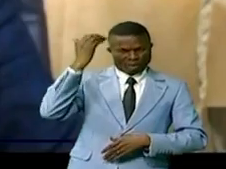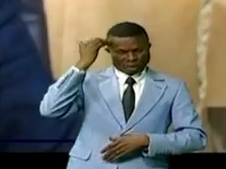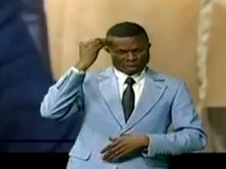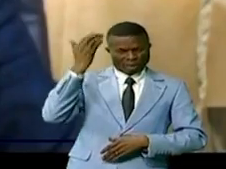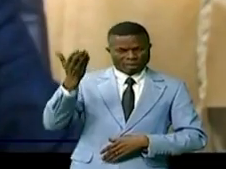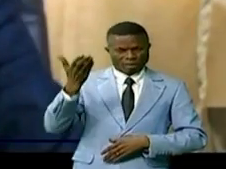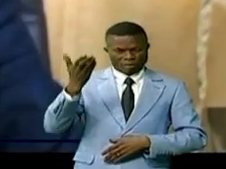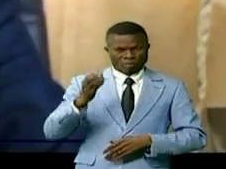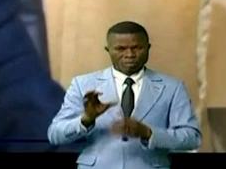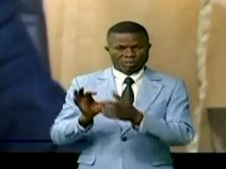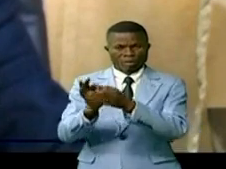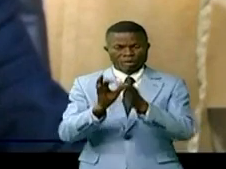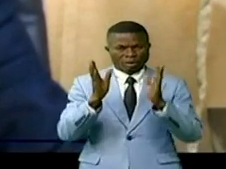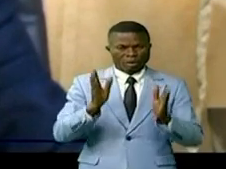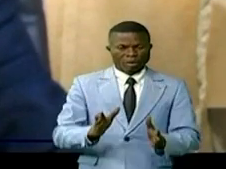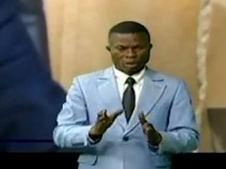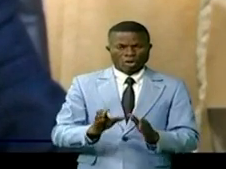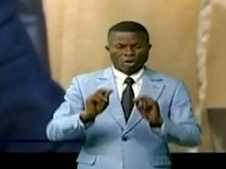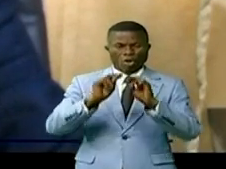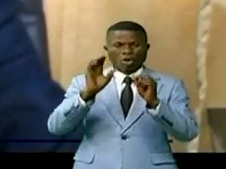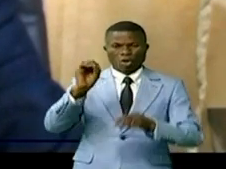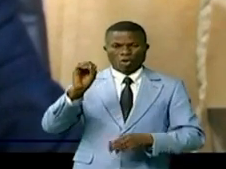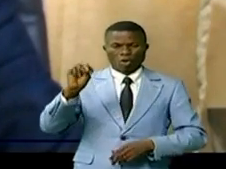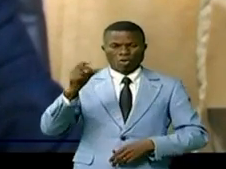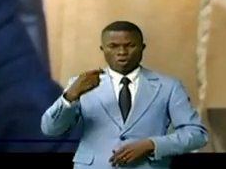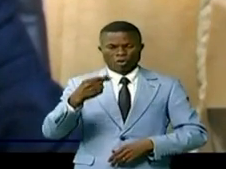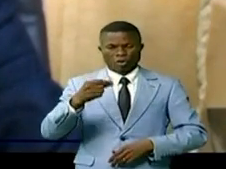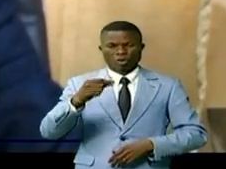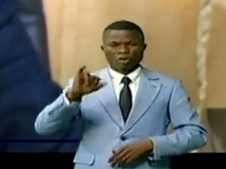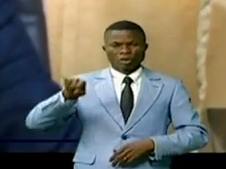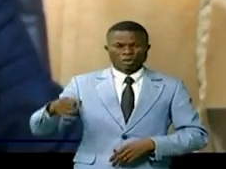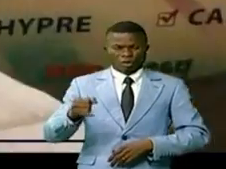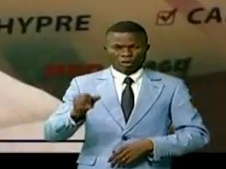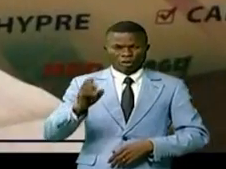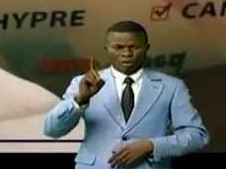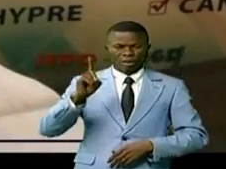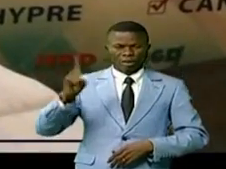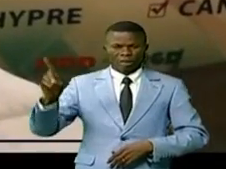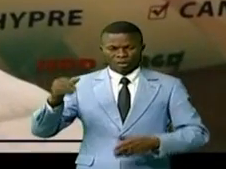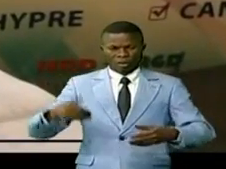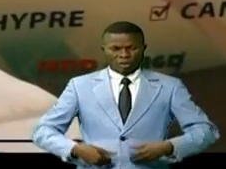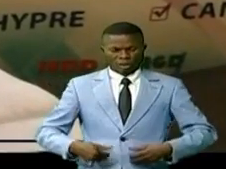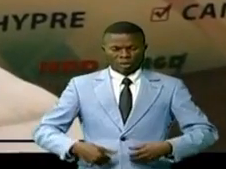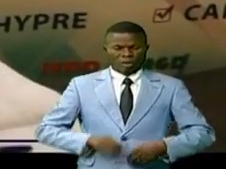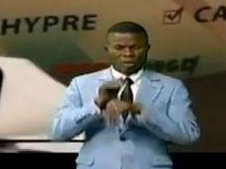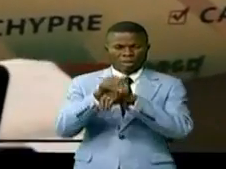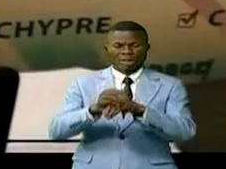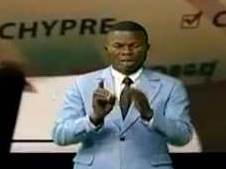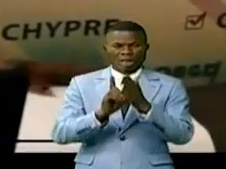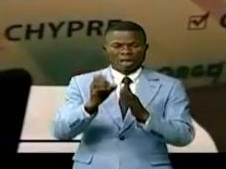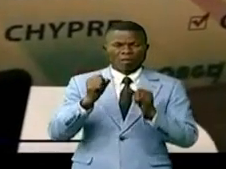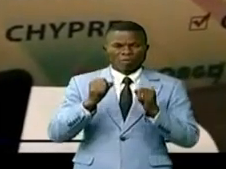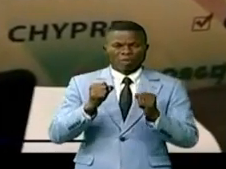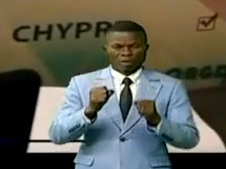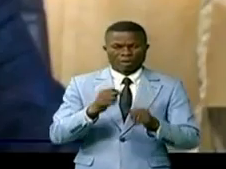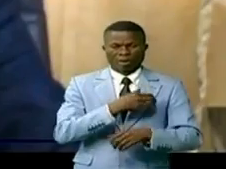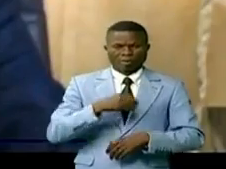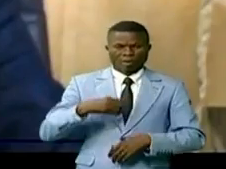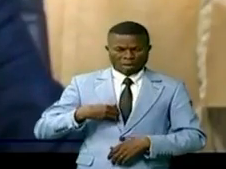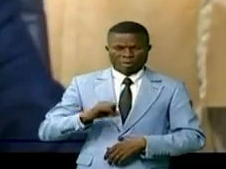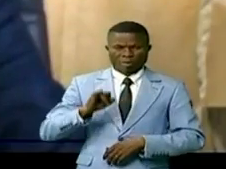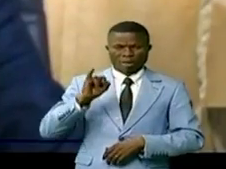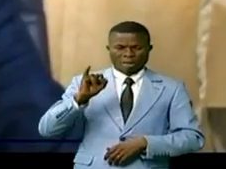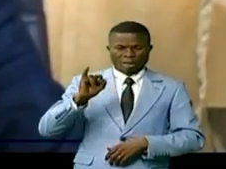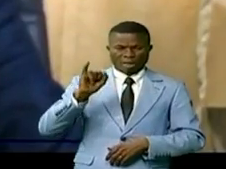Le coordonnateur de l'ONG JED des jeunes engagés pour le développement durable, Yves Makouba et